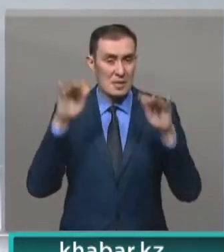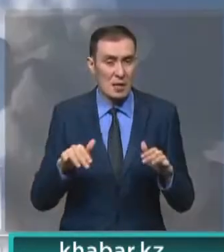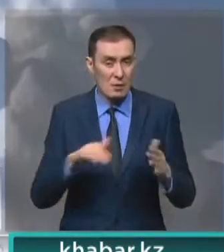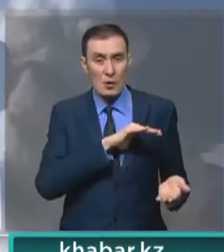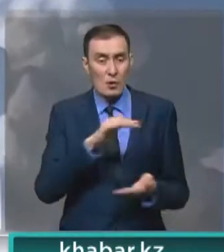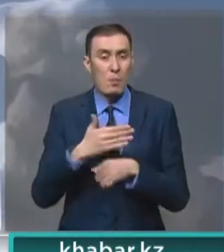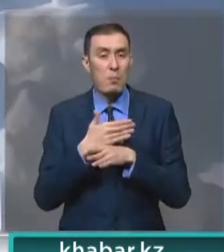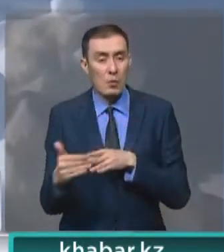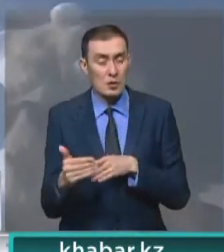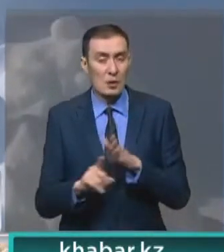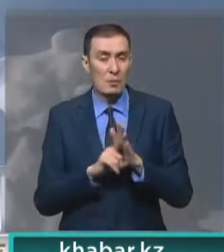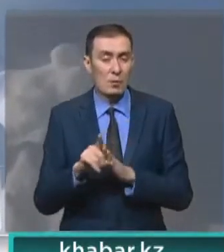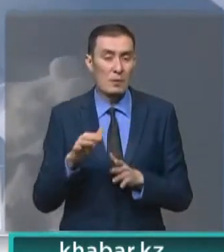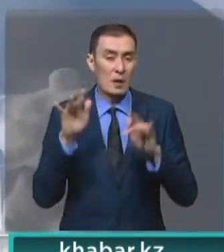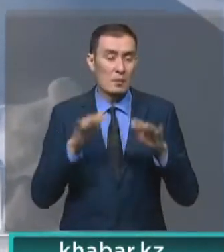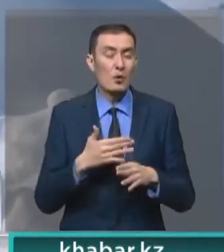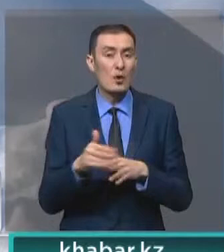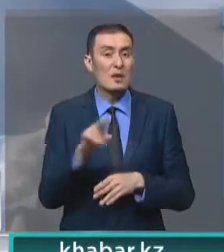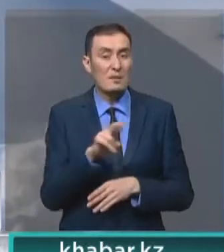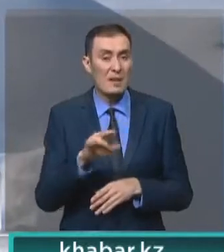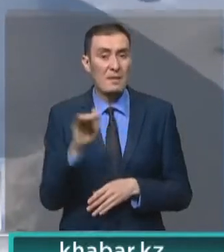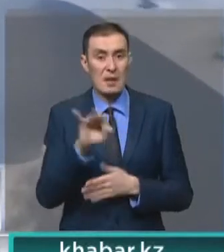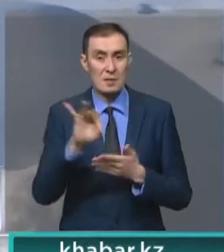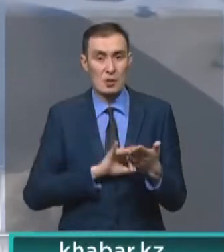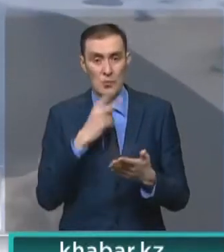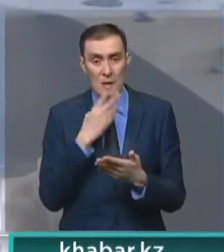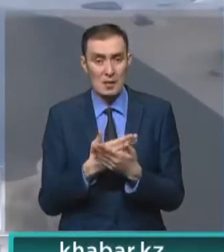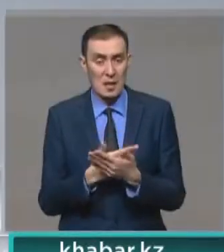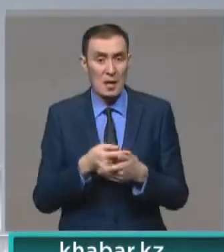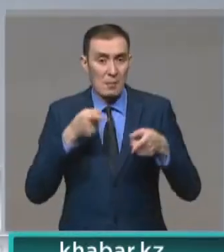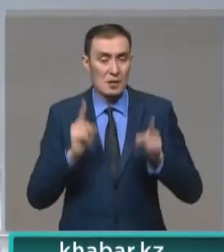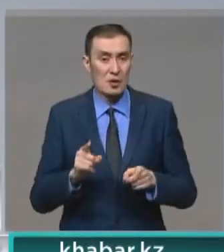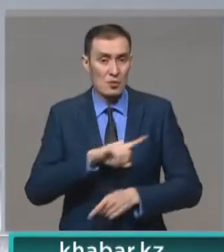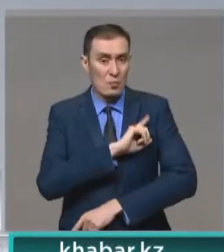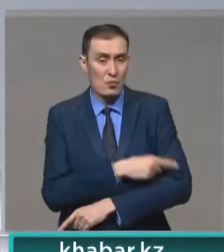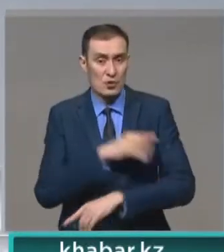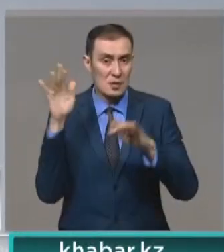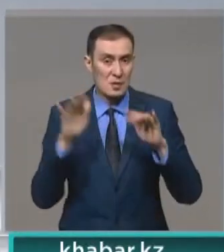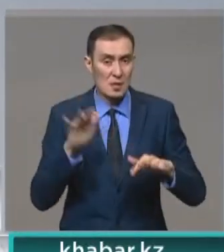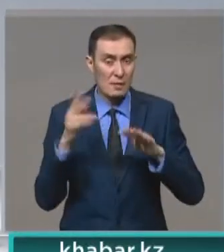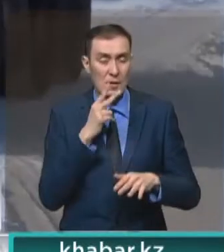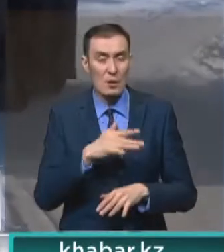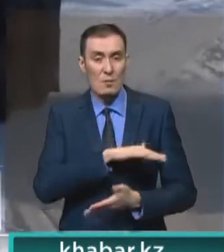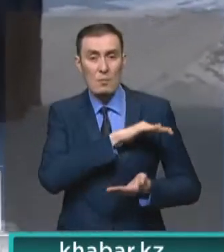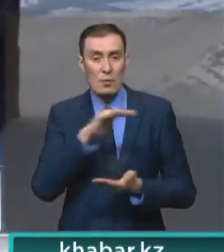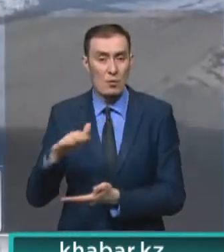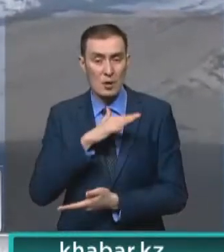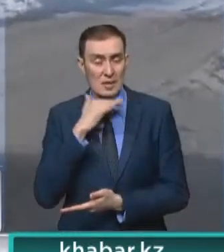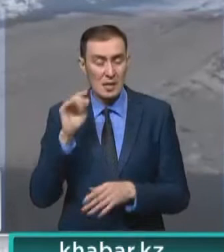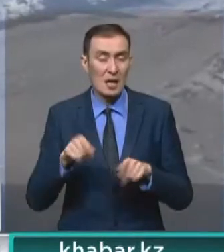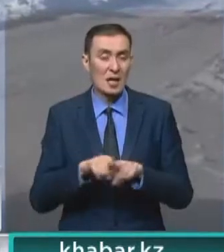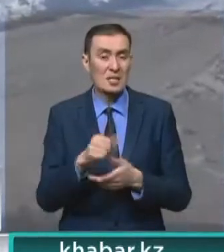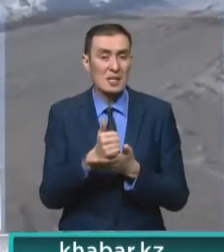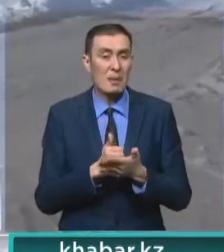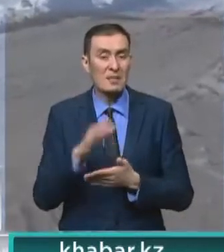лег позже. Сначала был недобор по осадкам, зато январь и февраль показали свою по-настоящему зимнюю мощь. Метеорологи фиксируют высокий покров снега, а еще